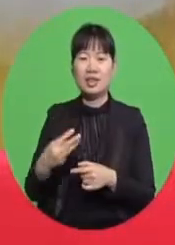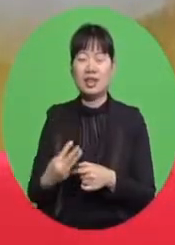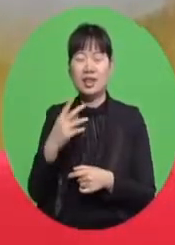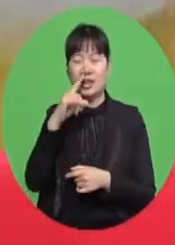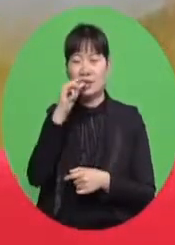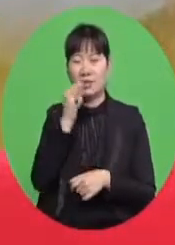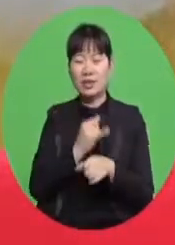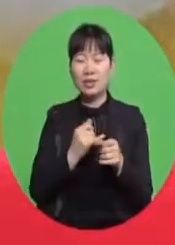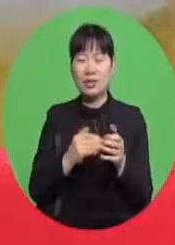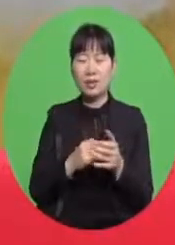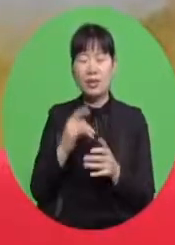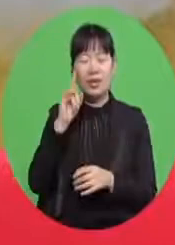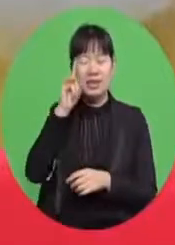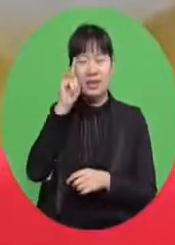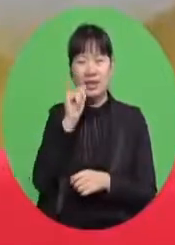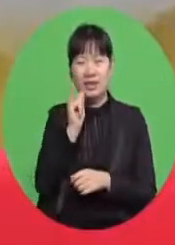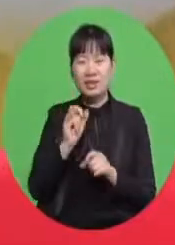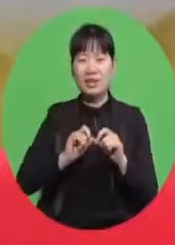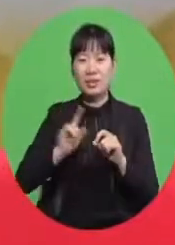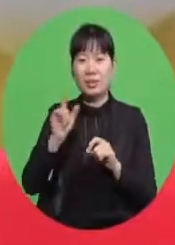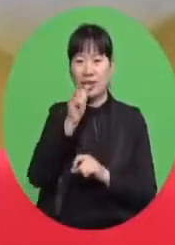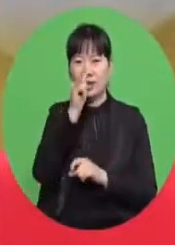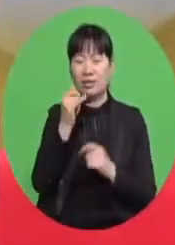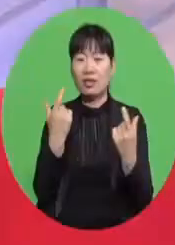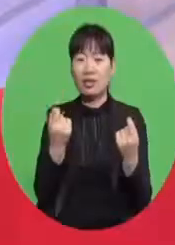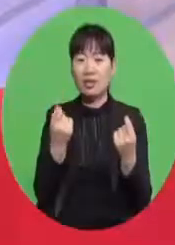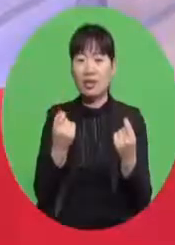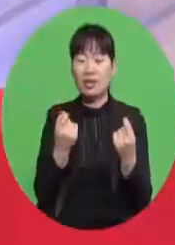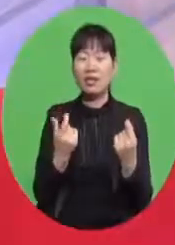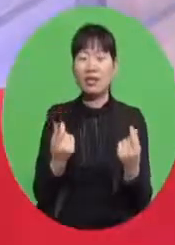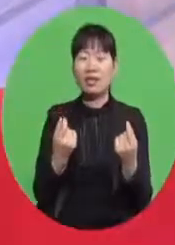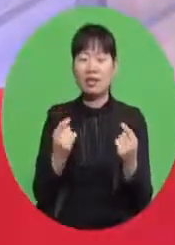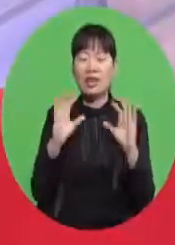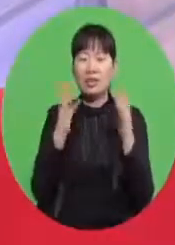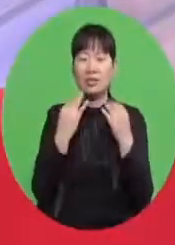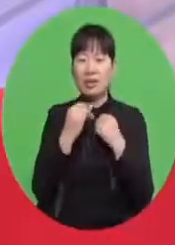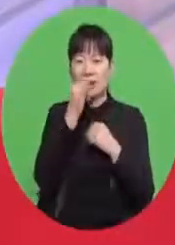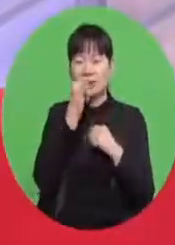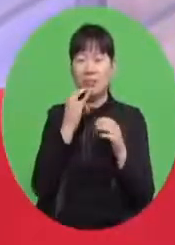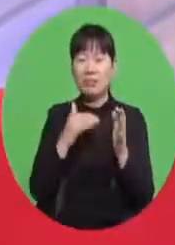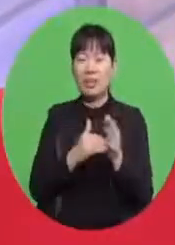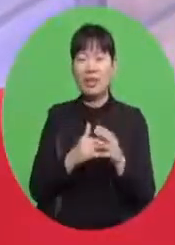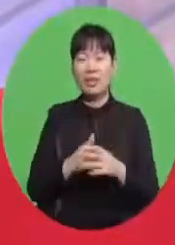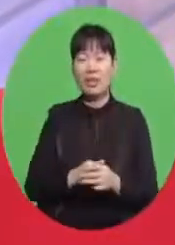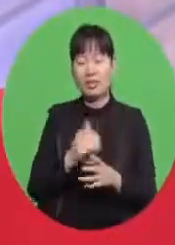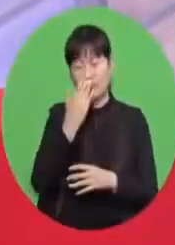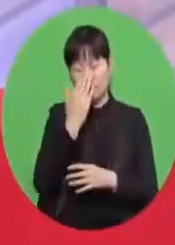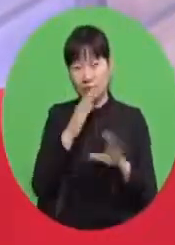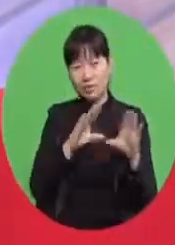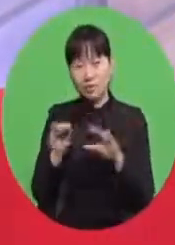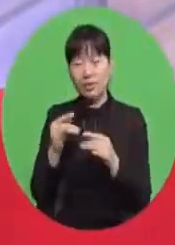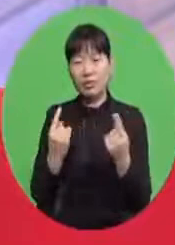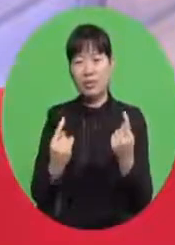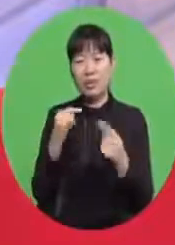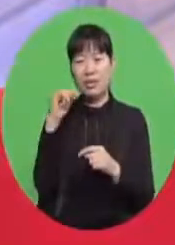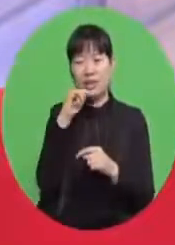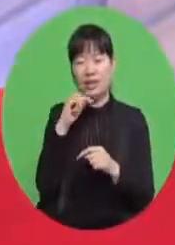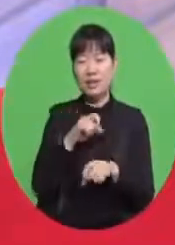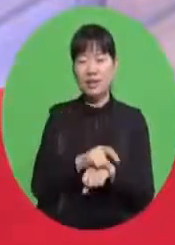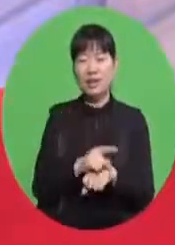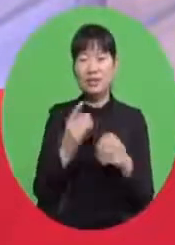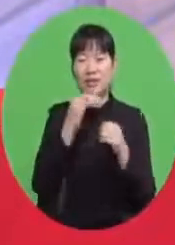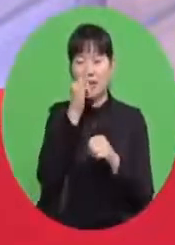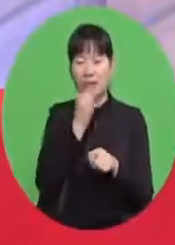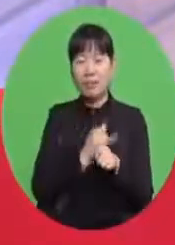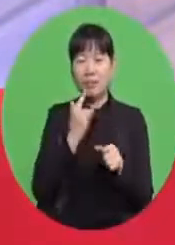예. 뭐 신경질적인 아이들이 주로 있는 것 같아요. 아무래도 그런 아이들이 많아요. 그러니까 순한 기질보다는 이제 까다로운 기질의 아이들이